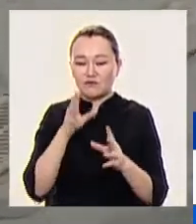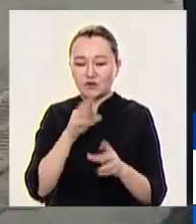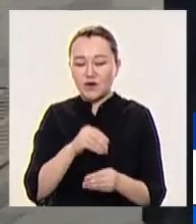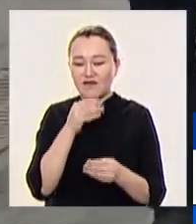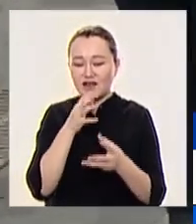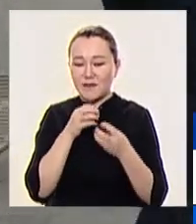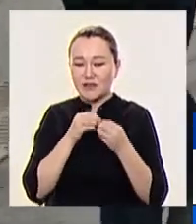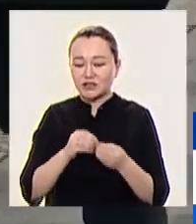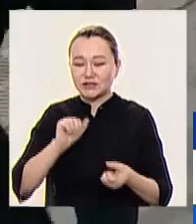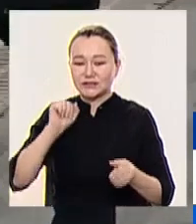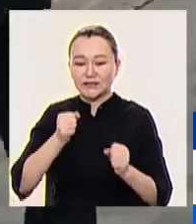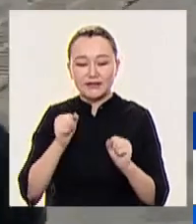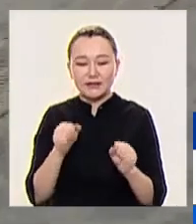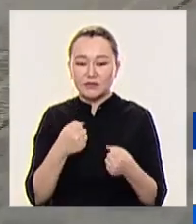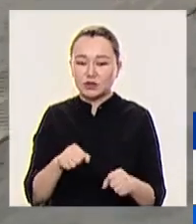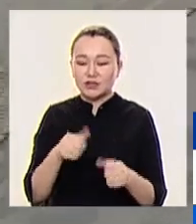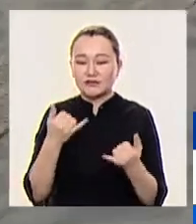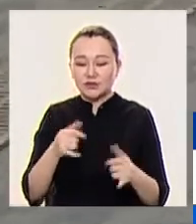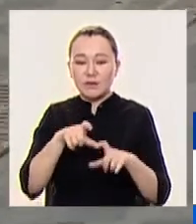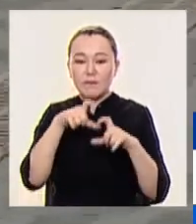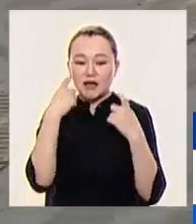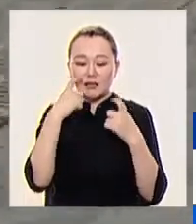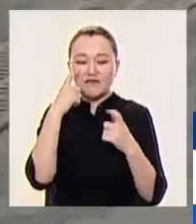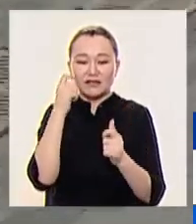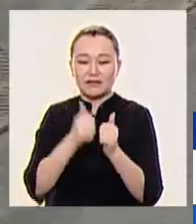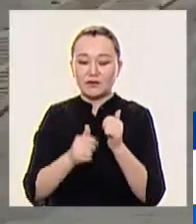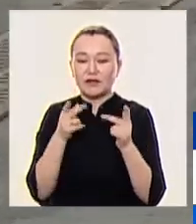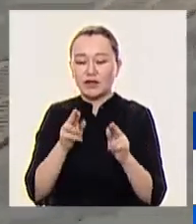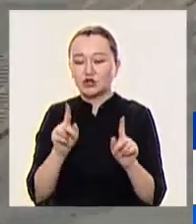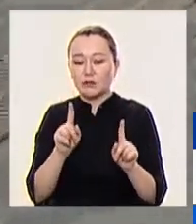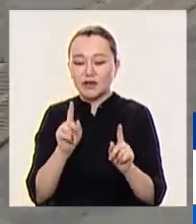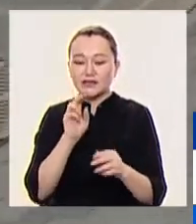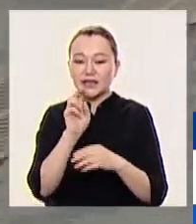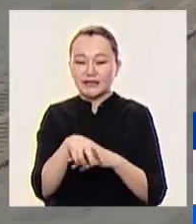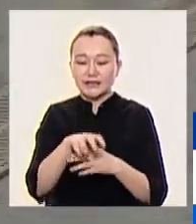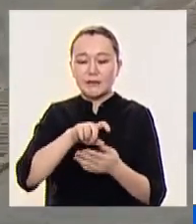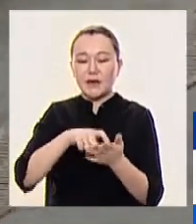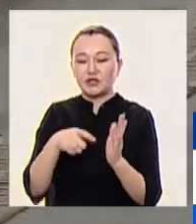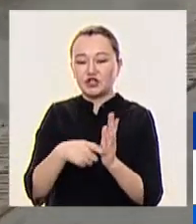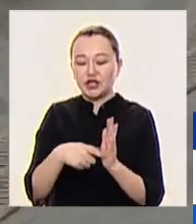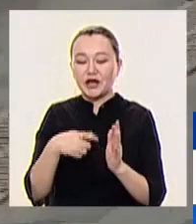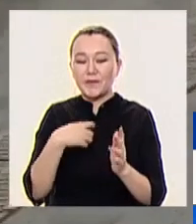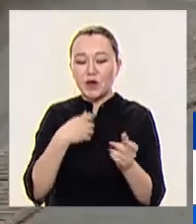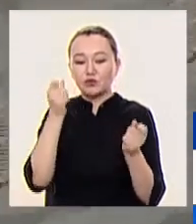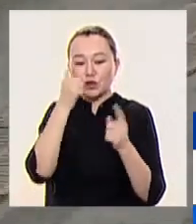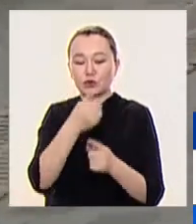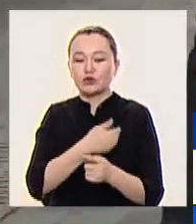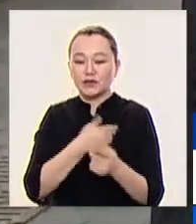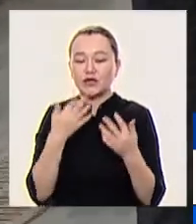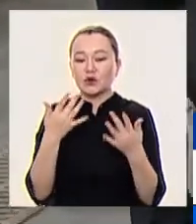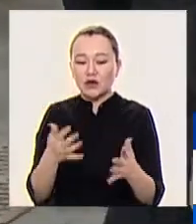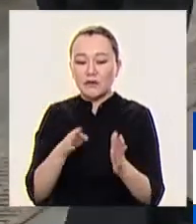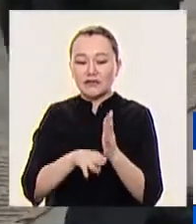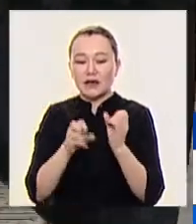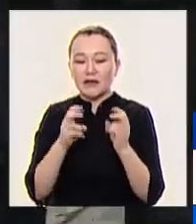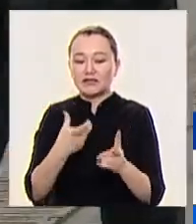в напряжении невозможно. И сегодня маски в основном носят для того, чтобы зайти в помещение. Мы попробуем узнать, насколько в безопасности